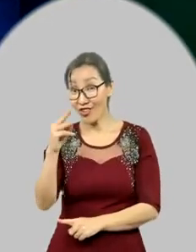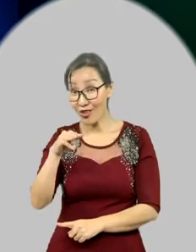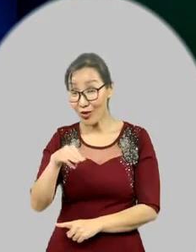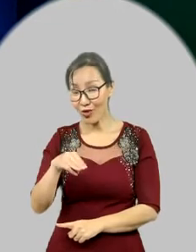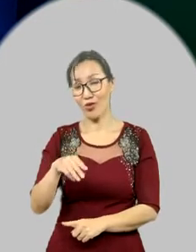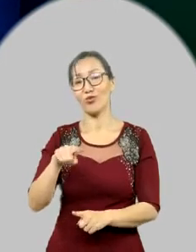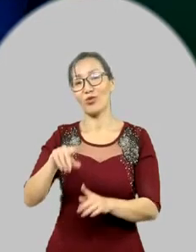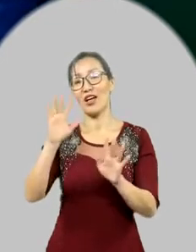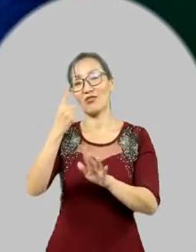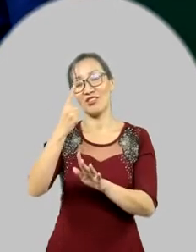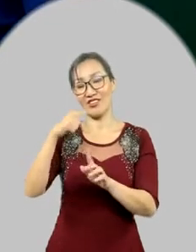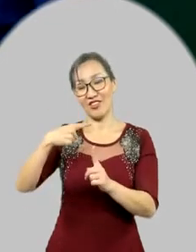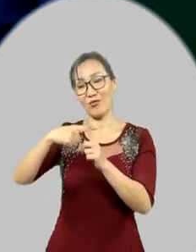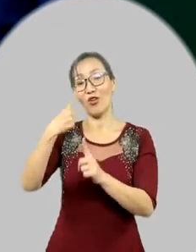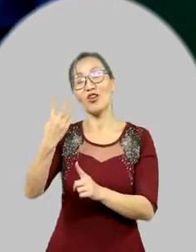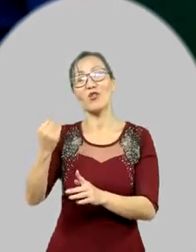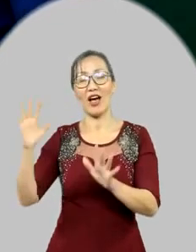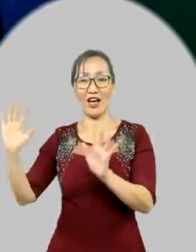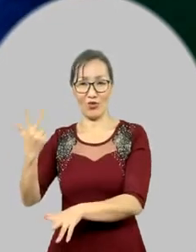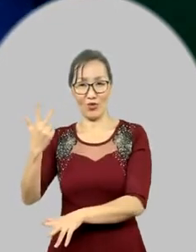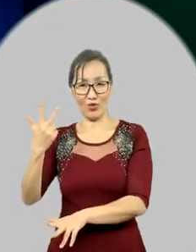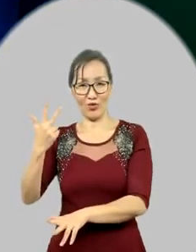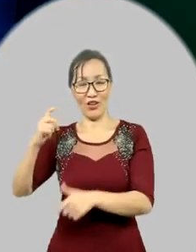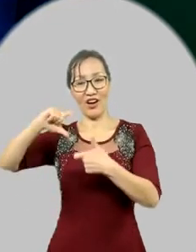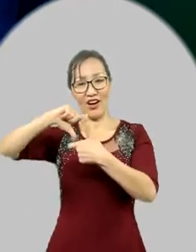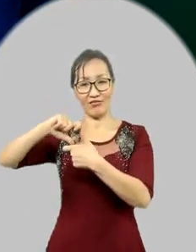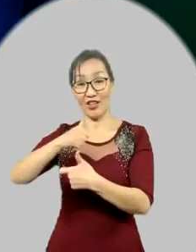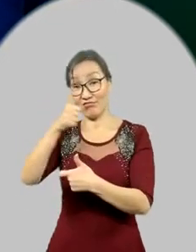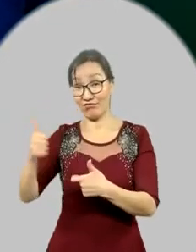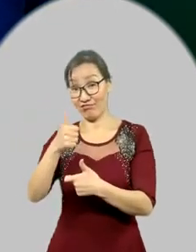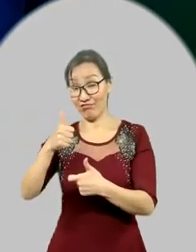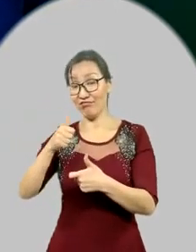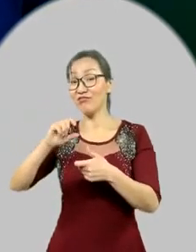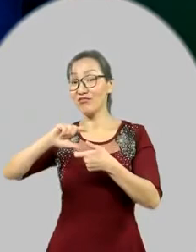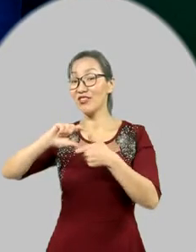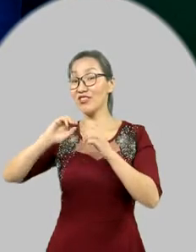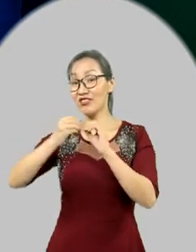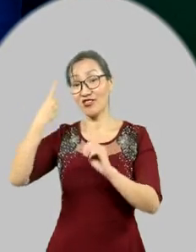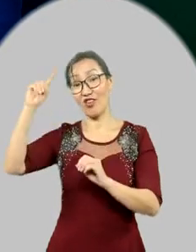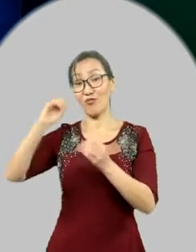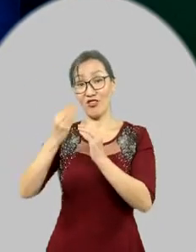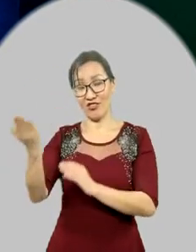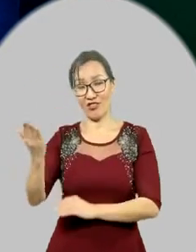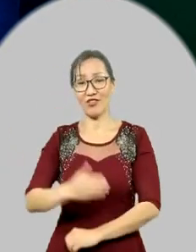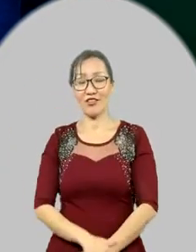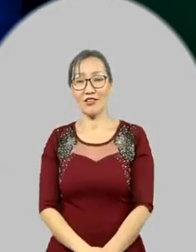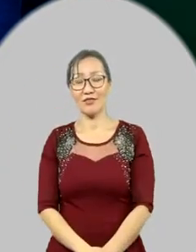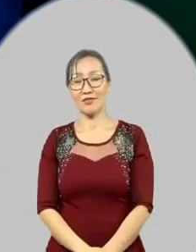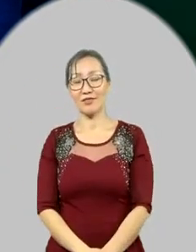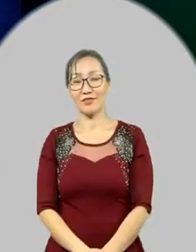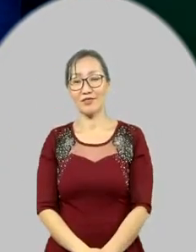4-р зохиомж 13 квадратаас бүтэн. За 13 квадрат маань өмнөх квадрат